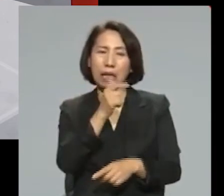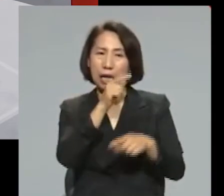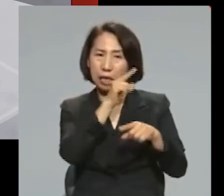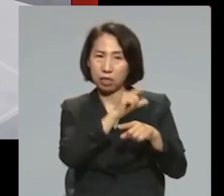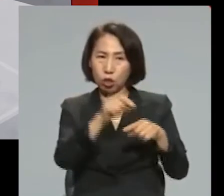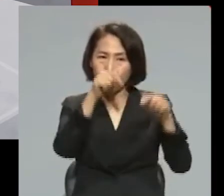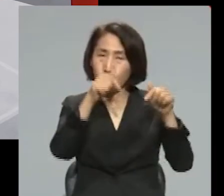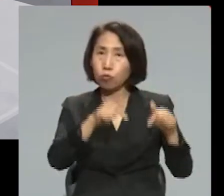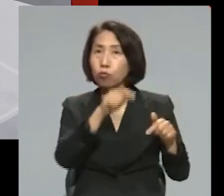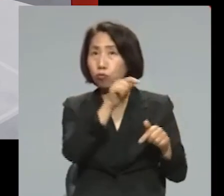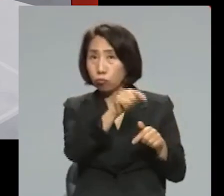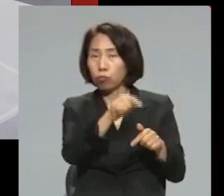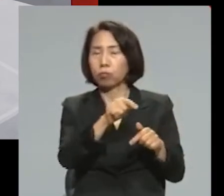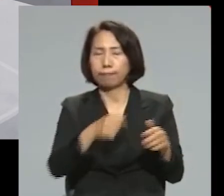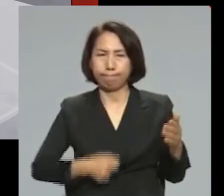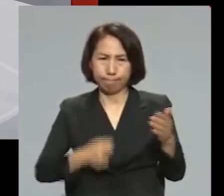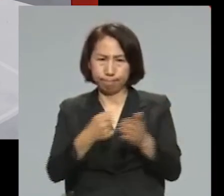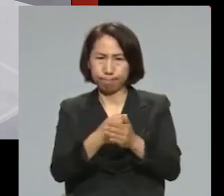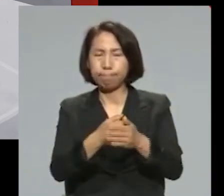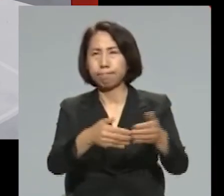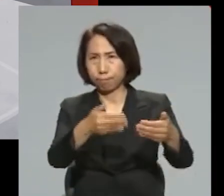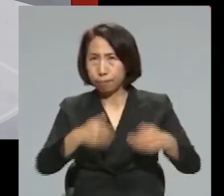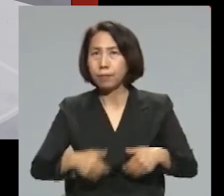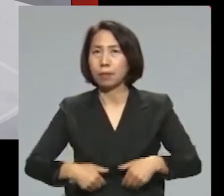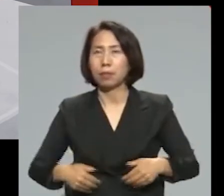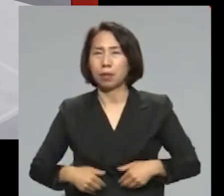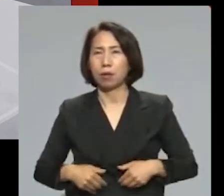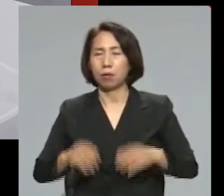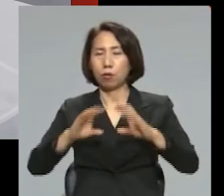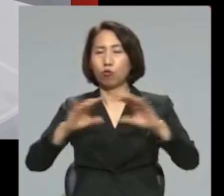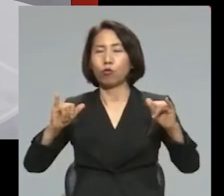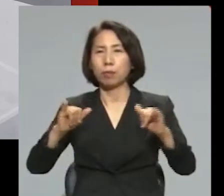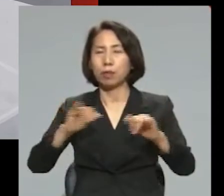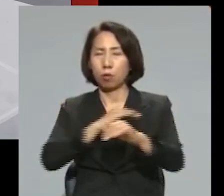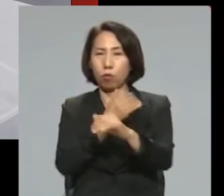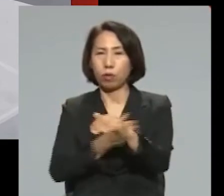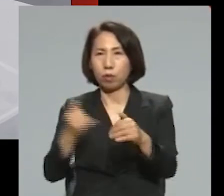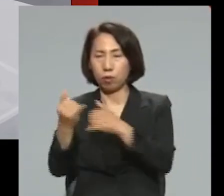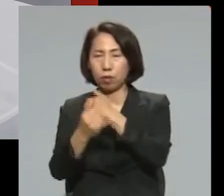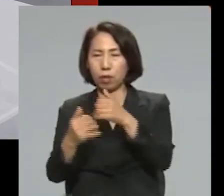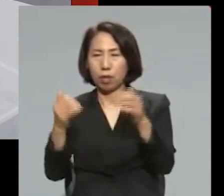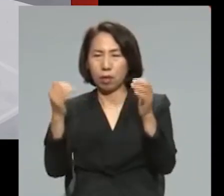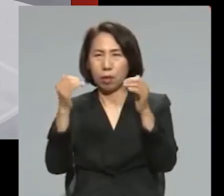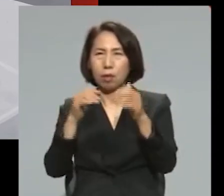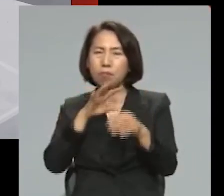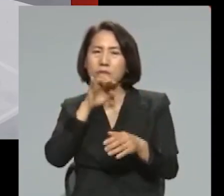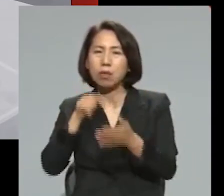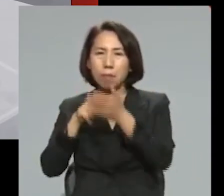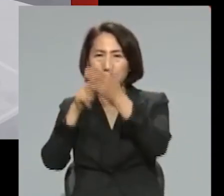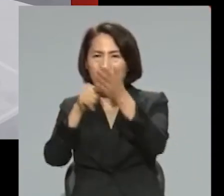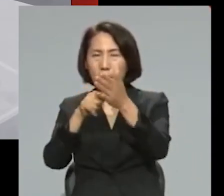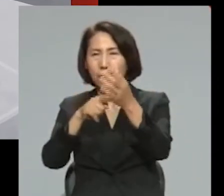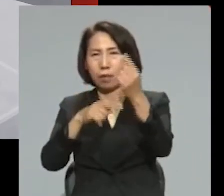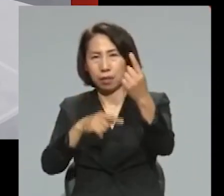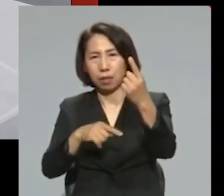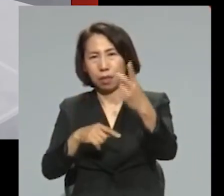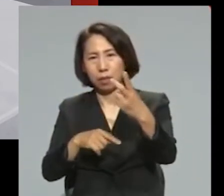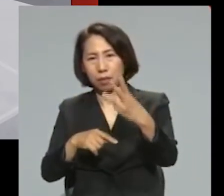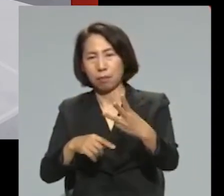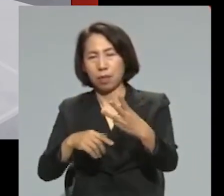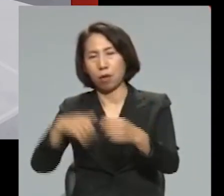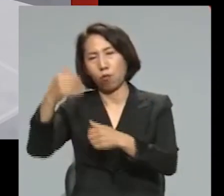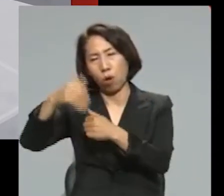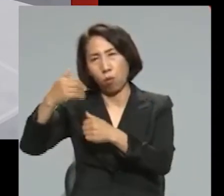결단입니다. 국민권익위원회의 고충민원 접수를 통해서 3차 권고안까지 나왔지만